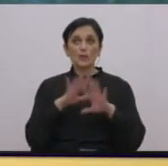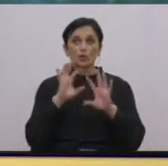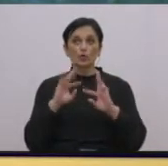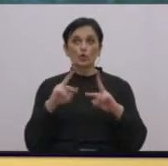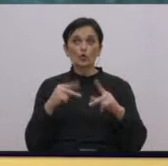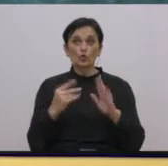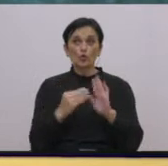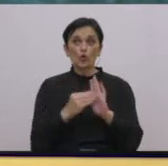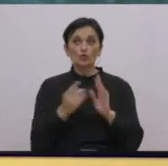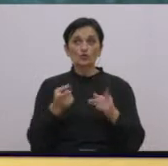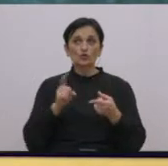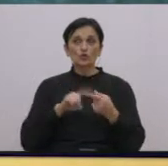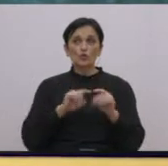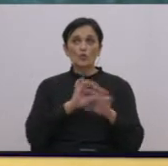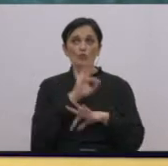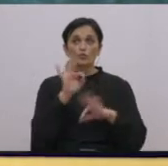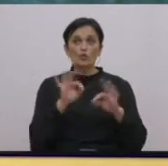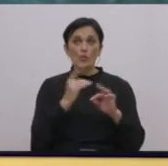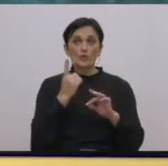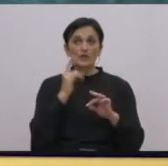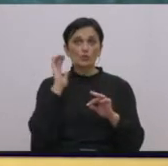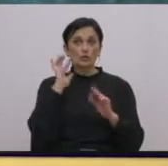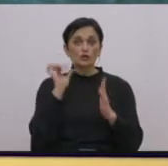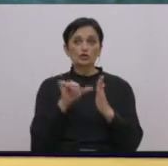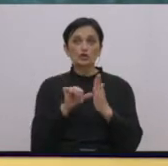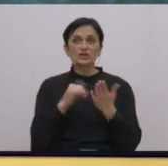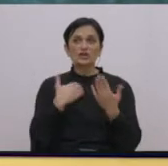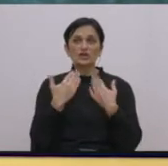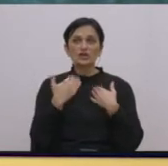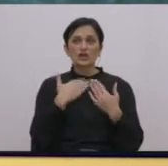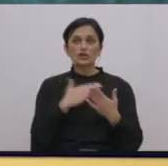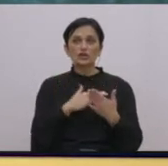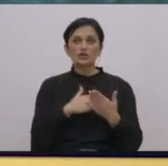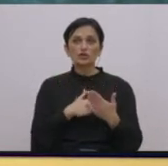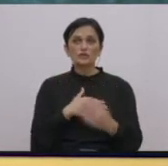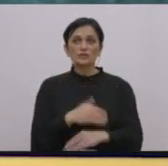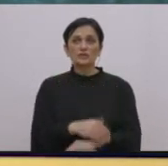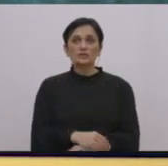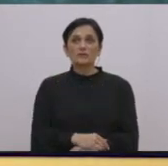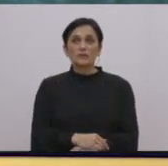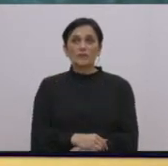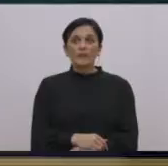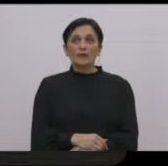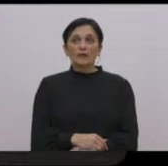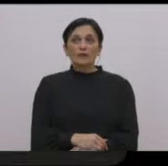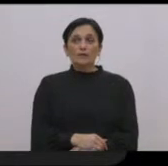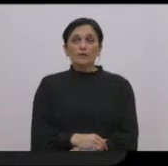ცვლილების შეტანის შესახებ პროექტი პირველი მოსმენით თო ჩართოთ კენჭისხის რეჟიმი.